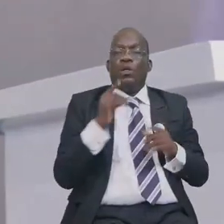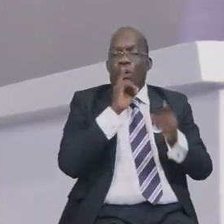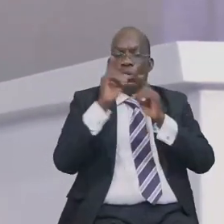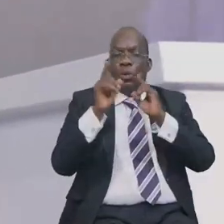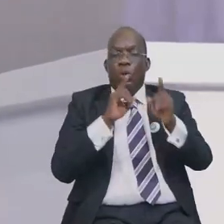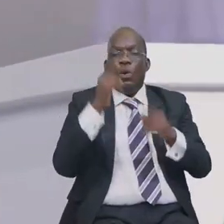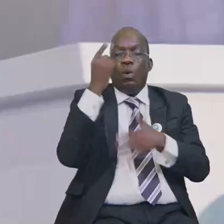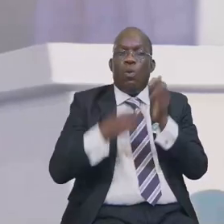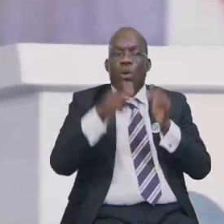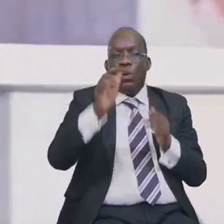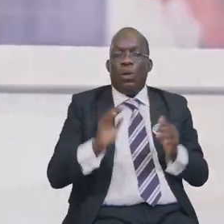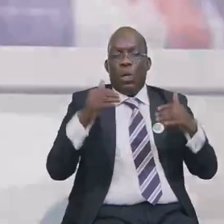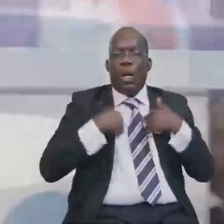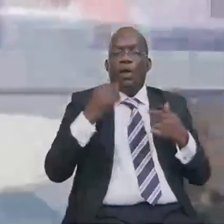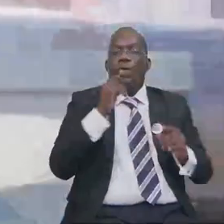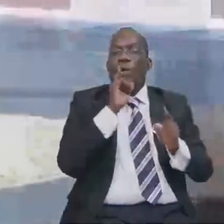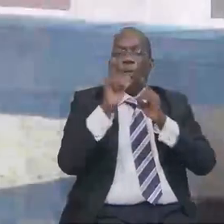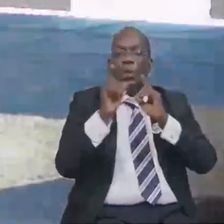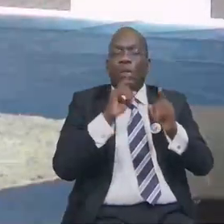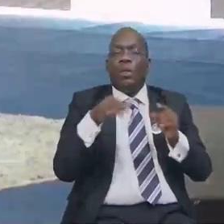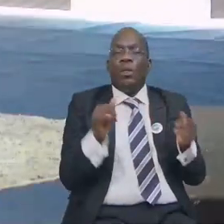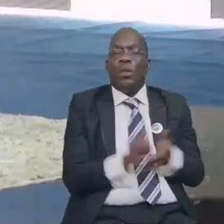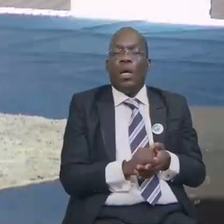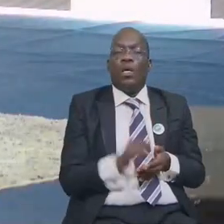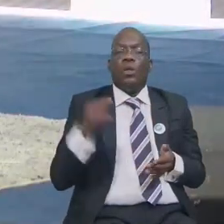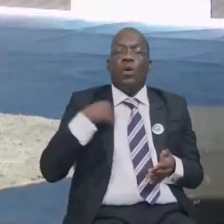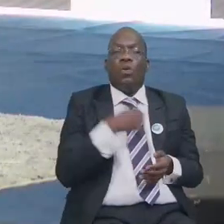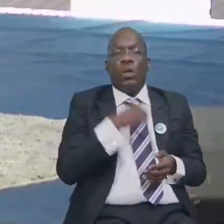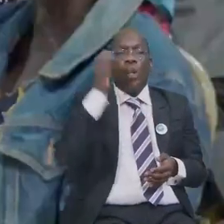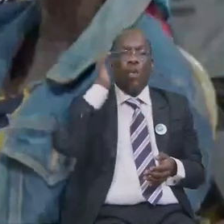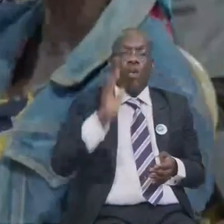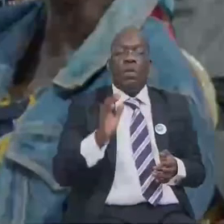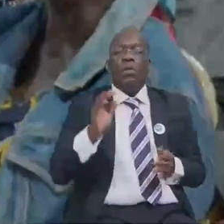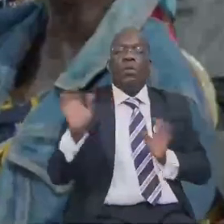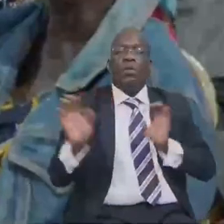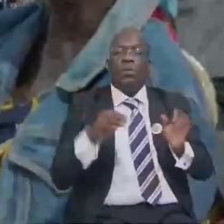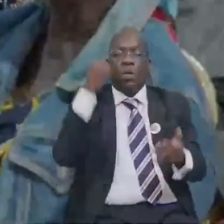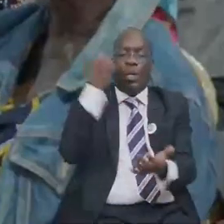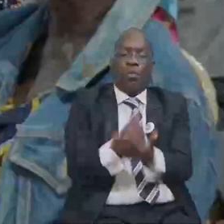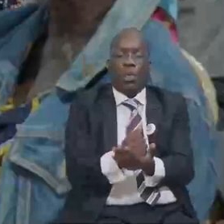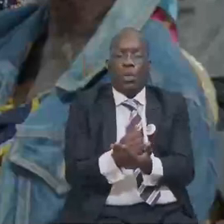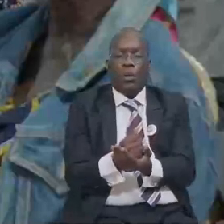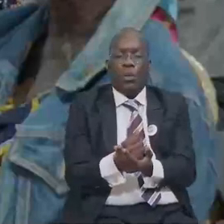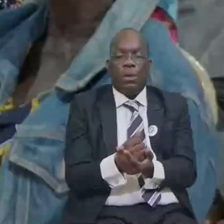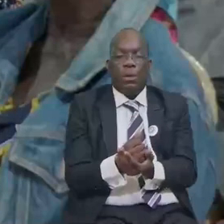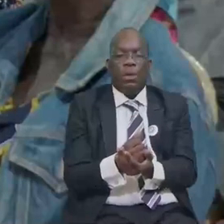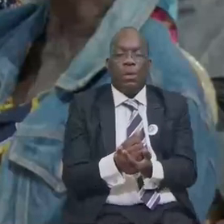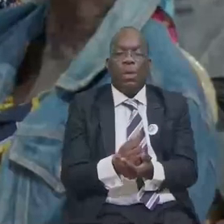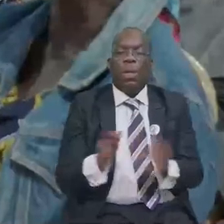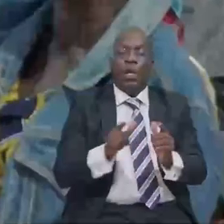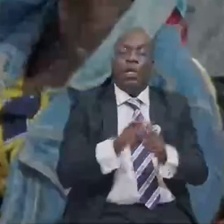Et ce que Dieu avait dit, c'est ce que nous allons faire. Un grand